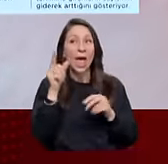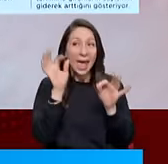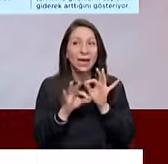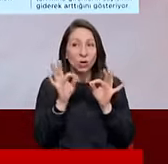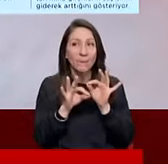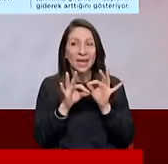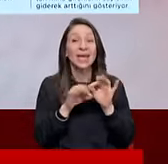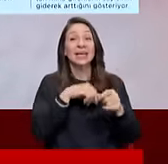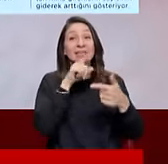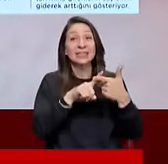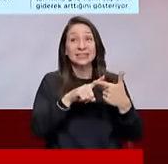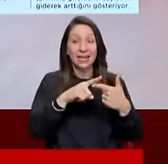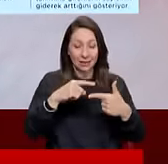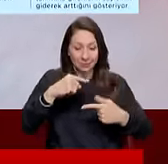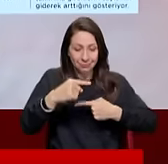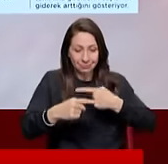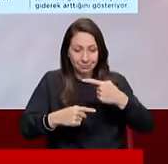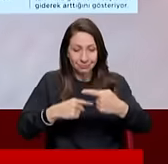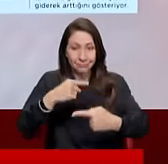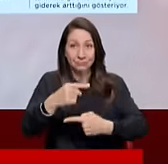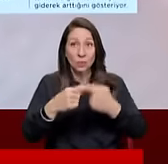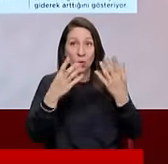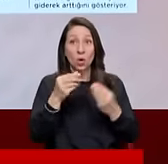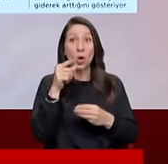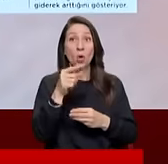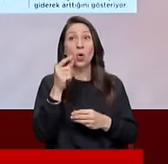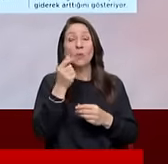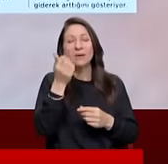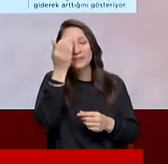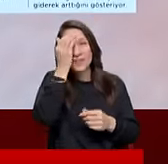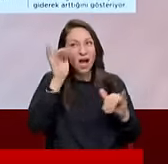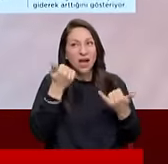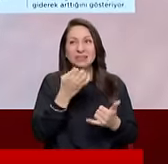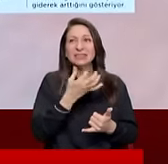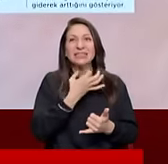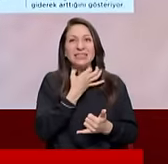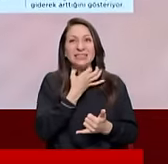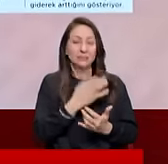Ekonomi, bir de kuşaktan kuşağa aktarılan o yokluk, yoksulluk.